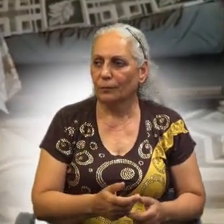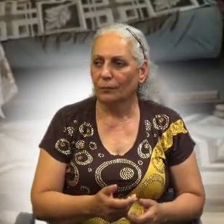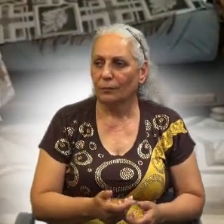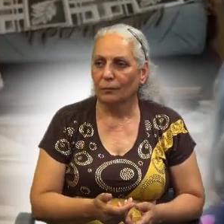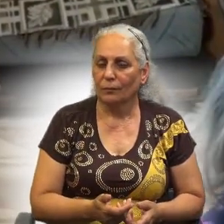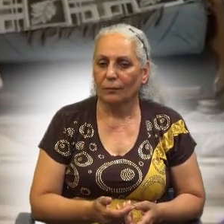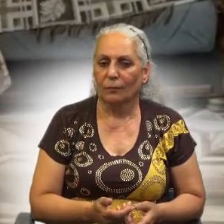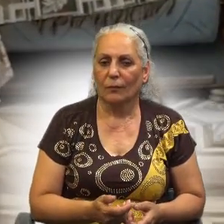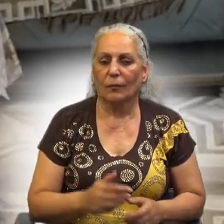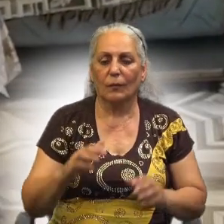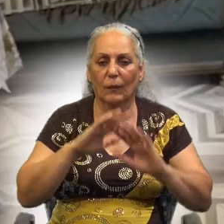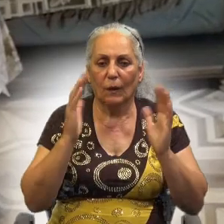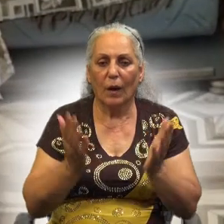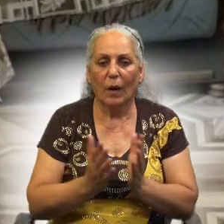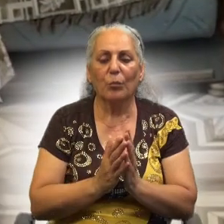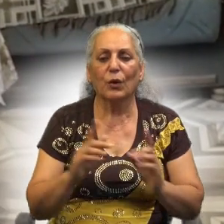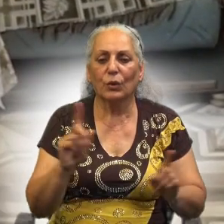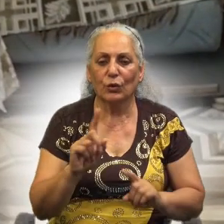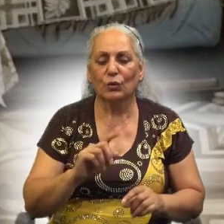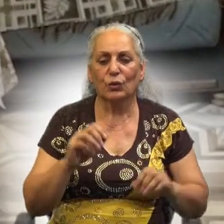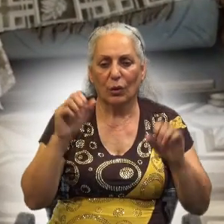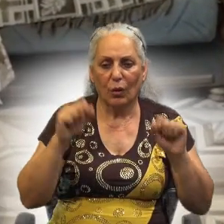գործը։ Ամեն ինչ են